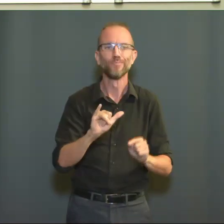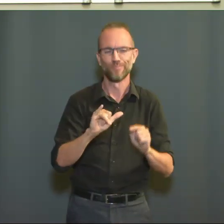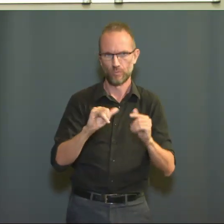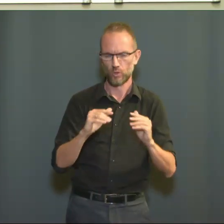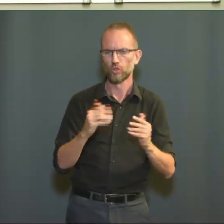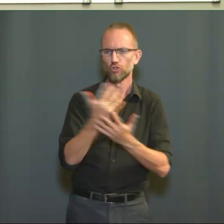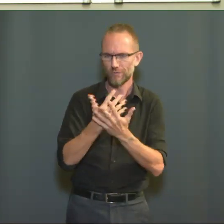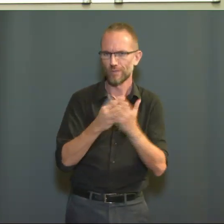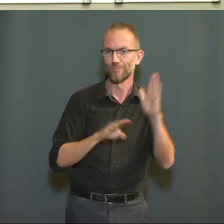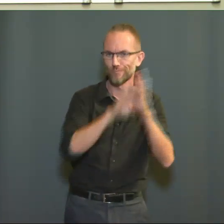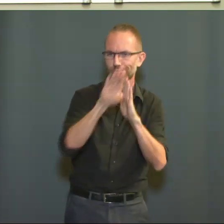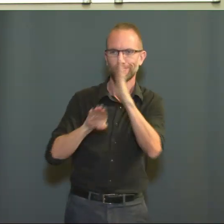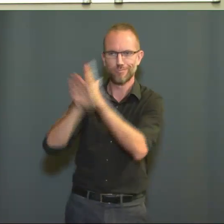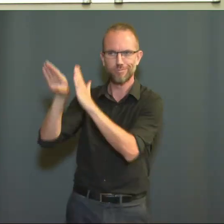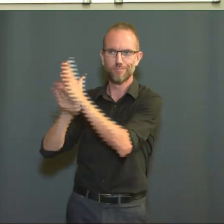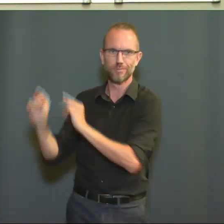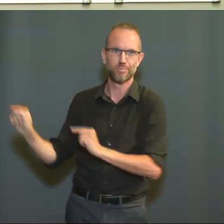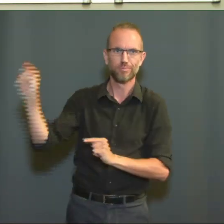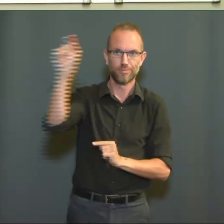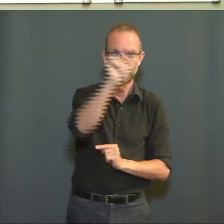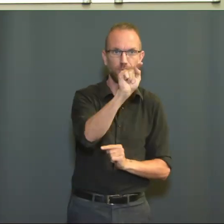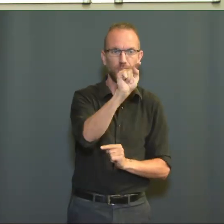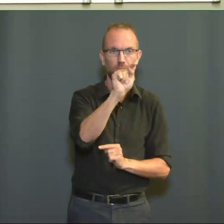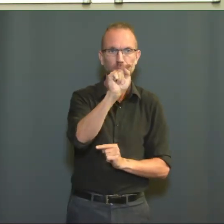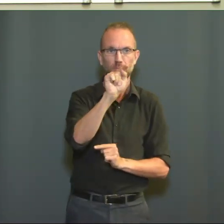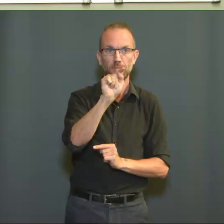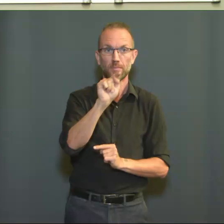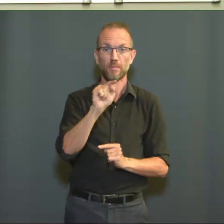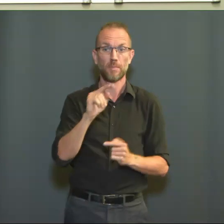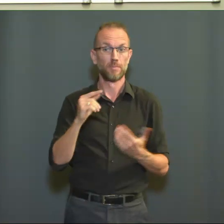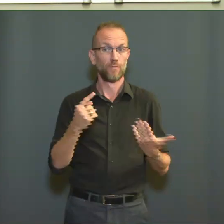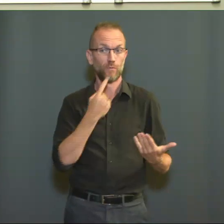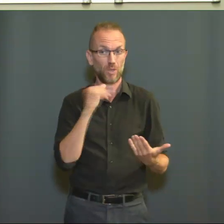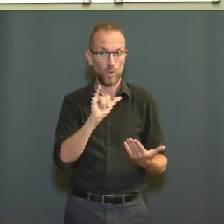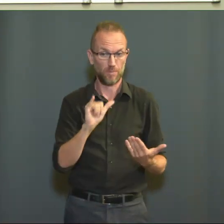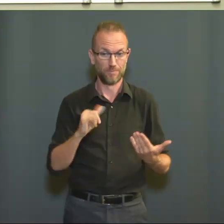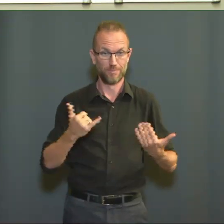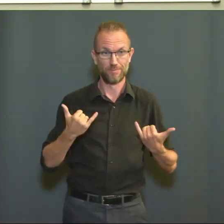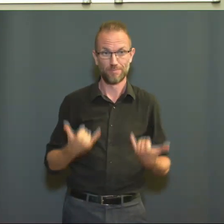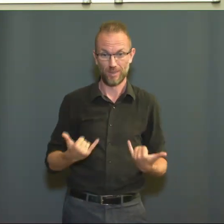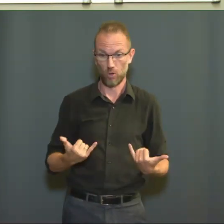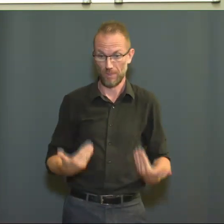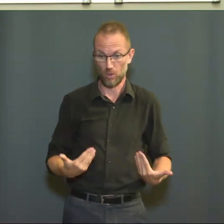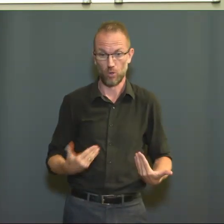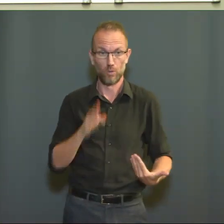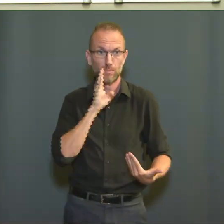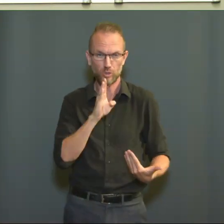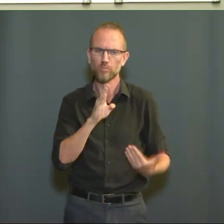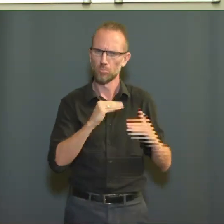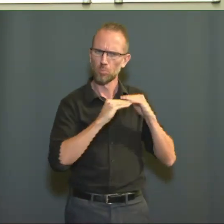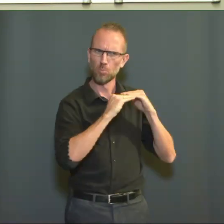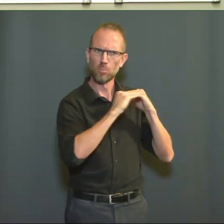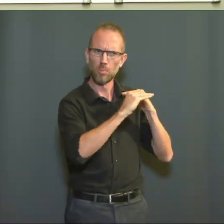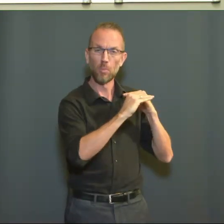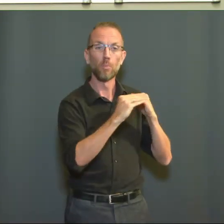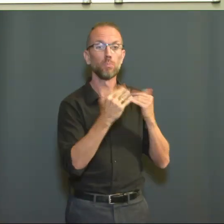que si ce plateau potentiel est le signe de l'application des mesures dans la population, il ne faut pas tenir